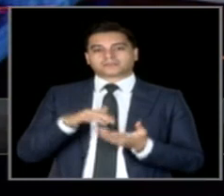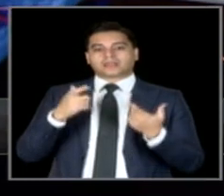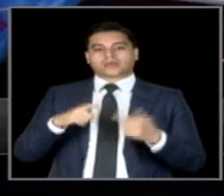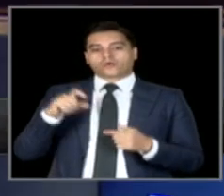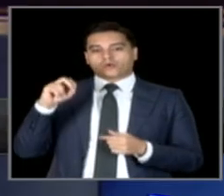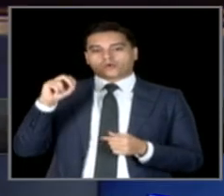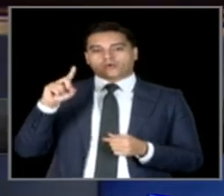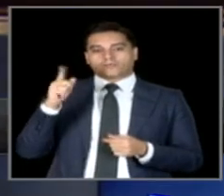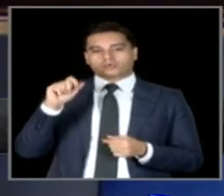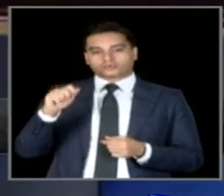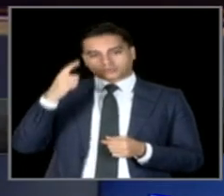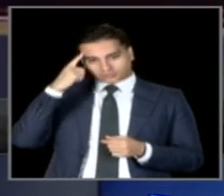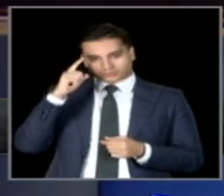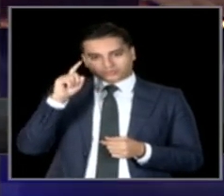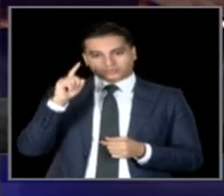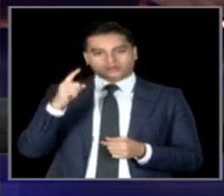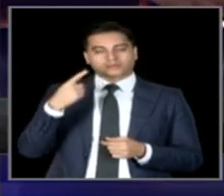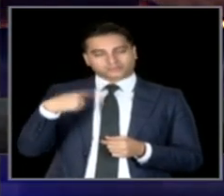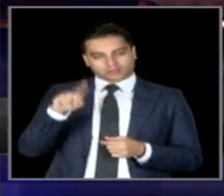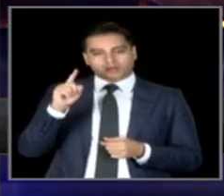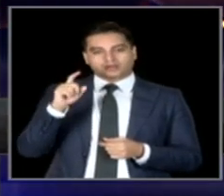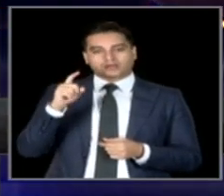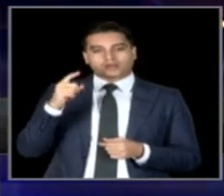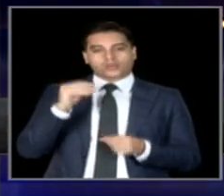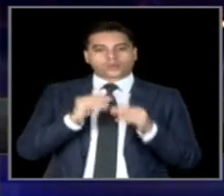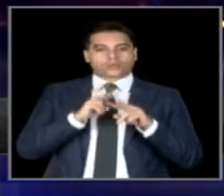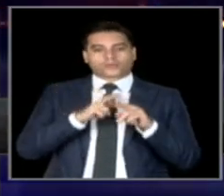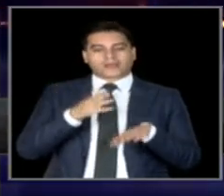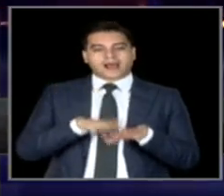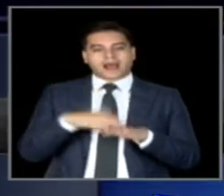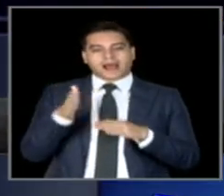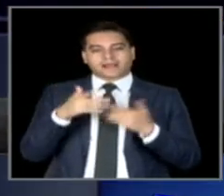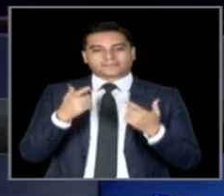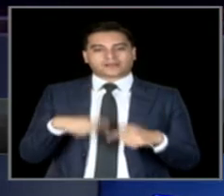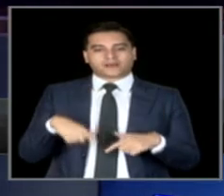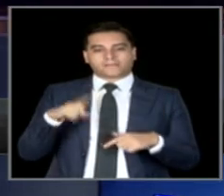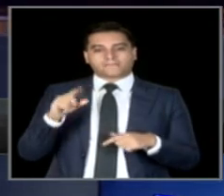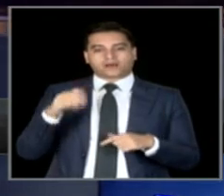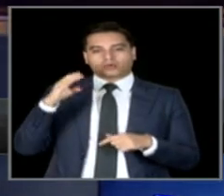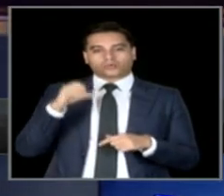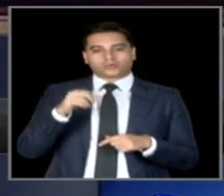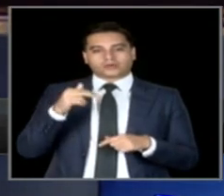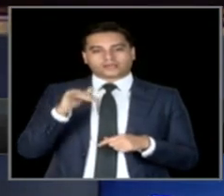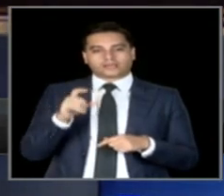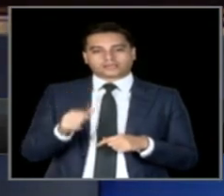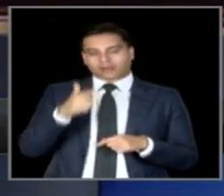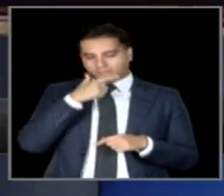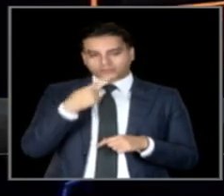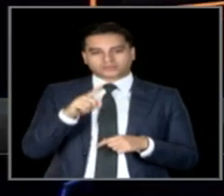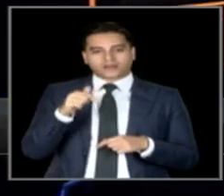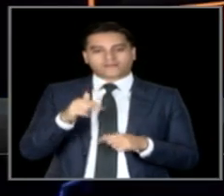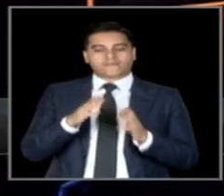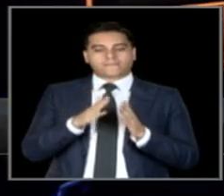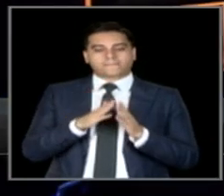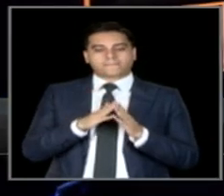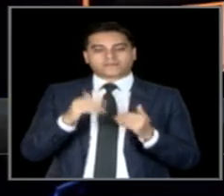قبرص؟ نيكوسيا. صح. هو لون النجوم على علم دولة بابو غينيا الجديدة؟ أبيض. صح. مصر